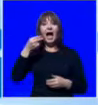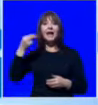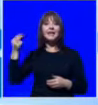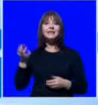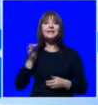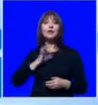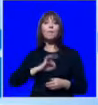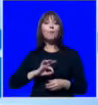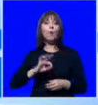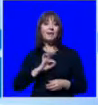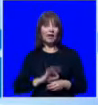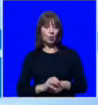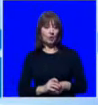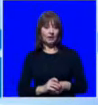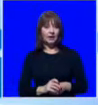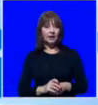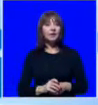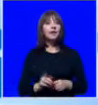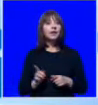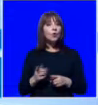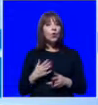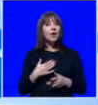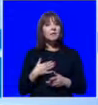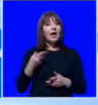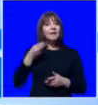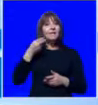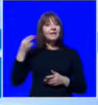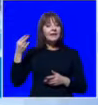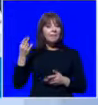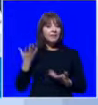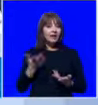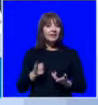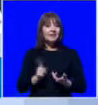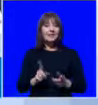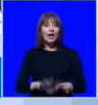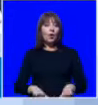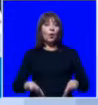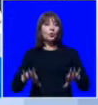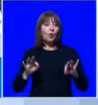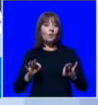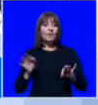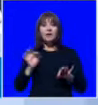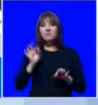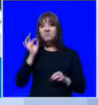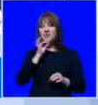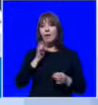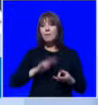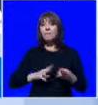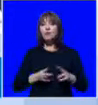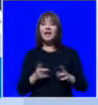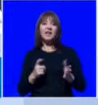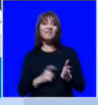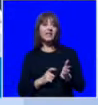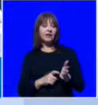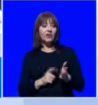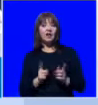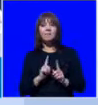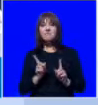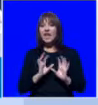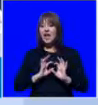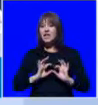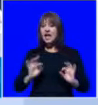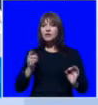обаче е тема, по която не сте готови. Няма промени в законите, дефиницията е много спорна, не е ясно кой